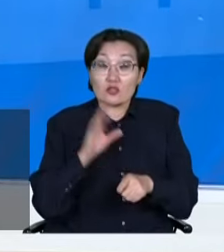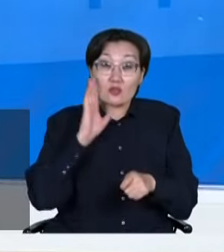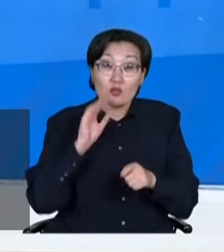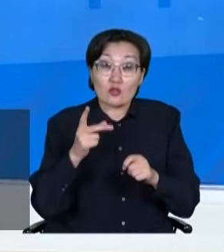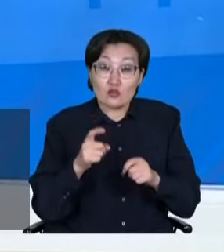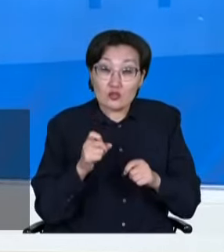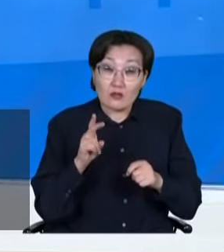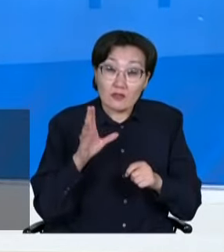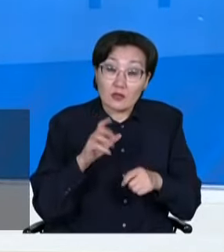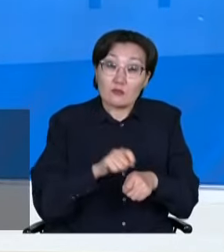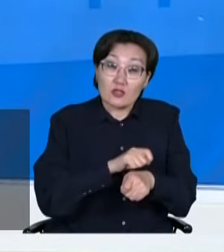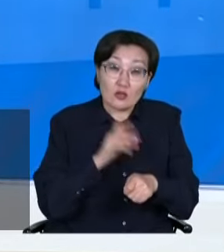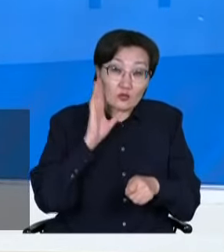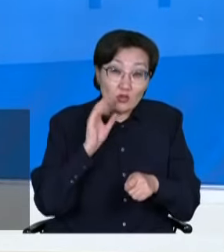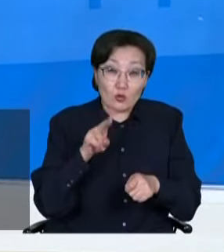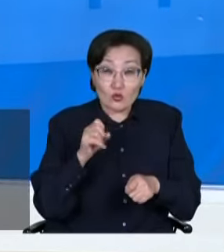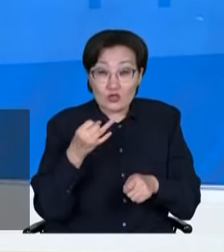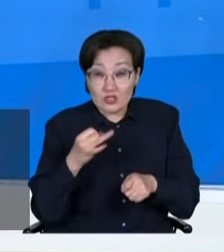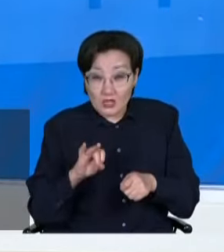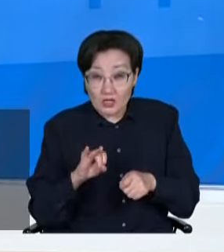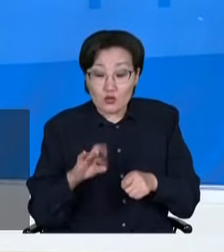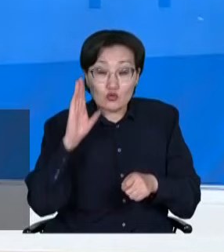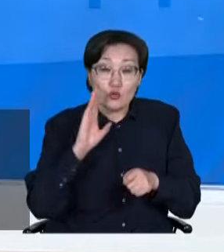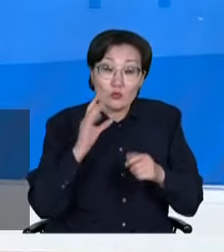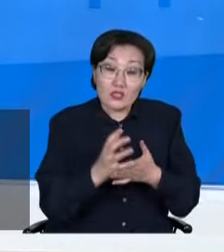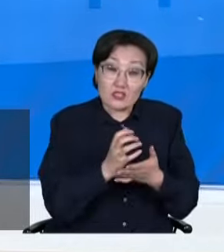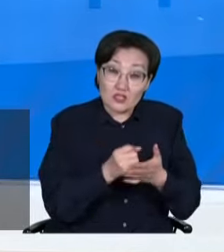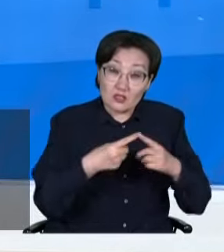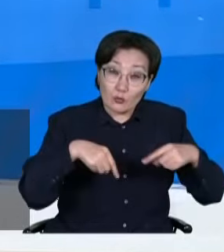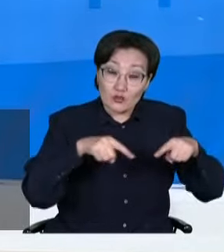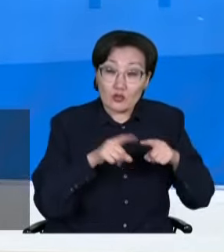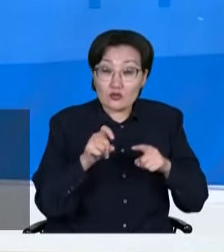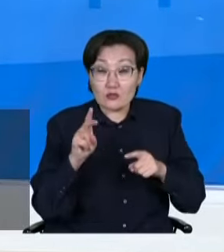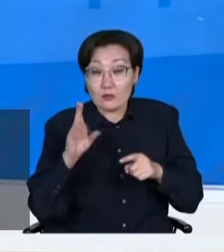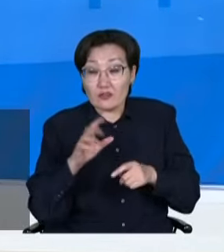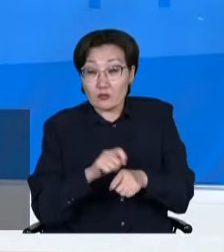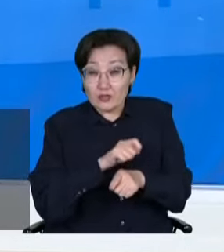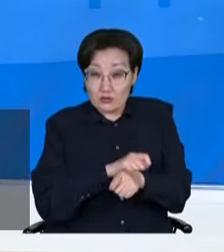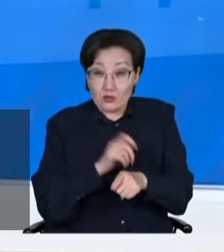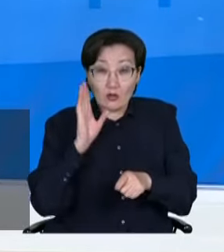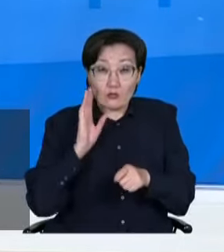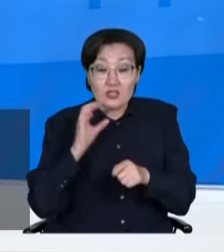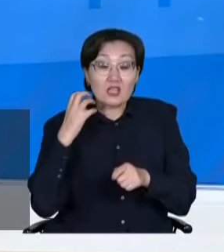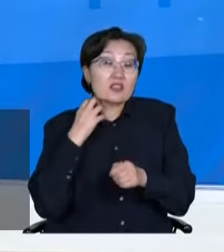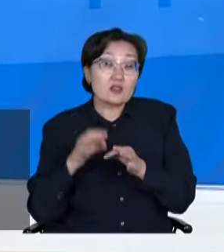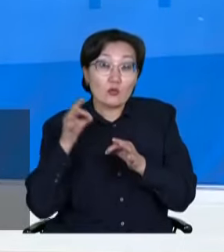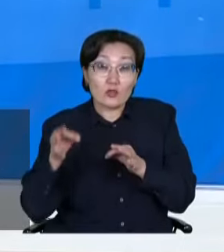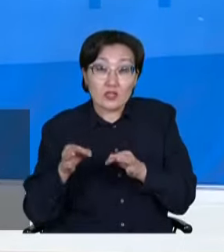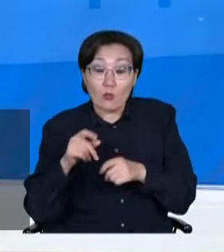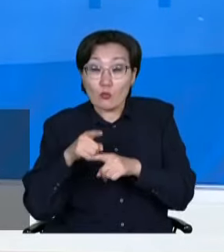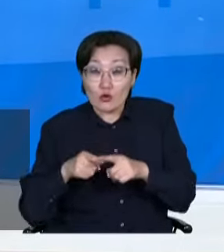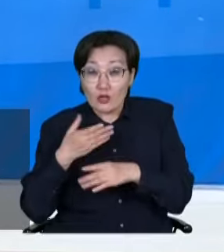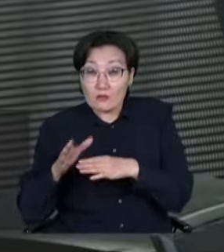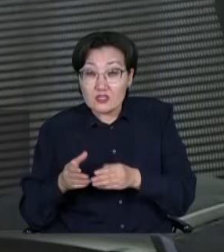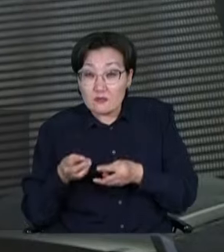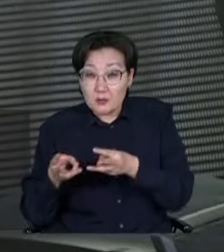текше метрі Көксарай су реттегішіне жиналып, 100 текше метрі Қызылорда облысына жіберілді.